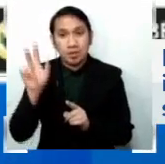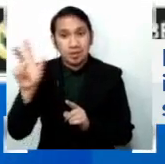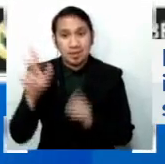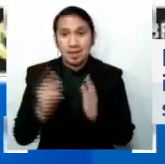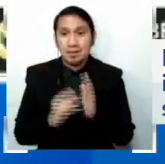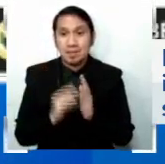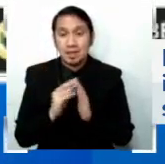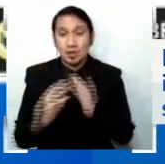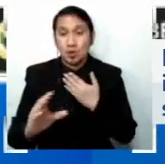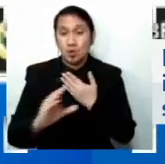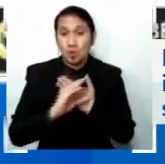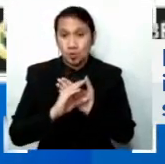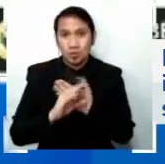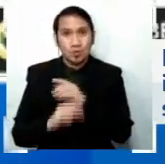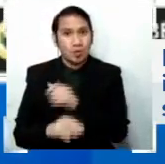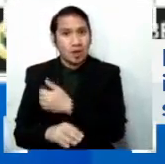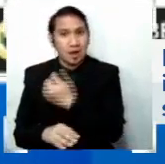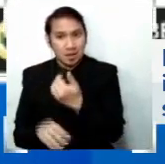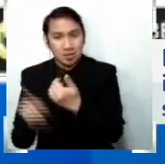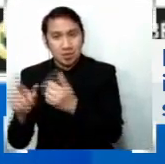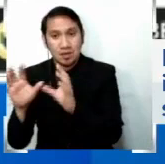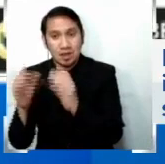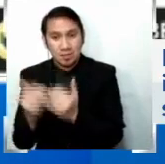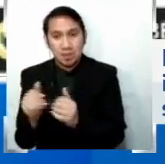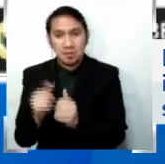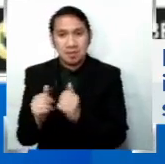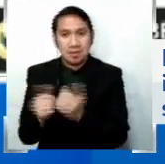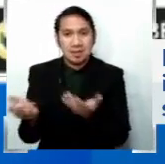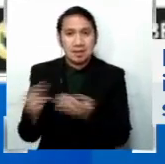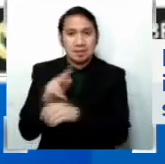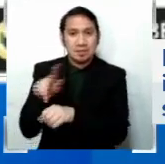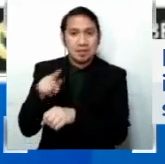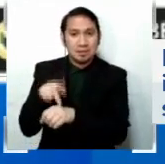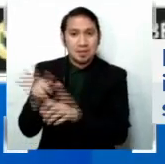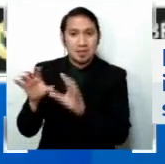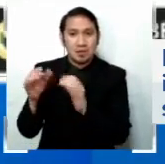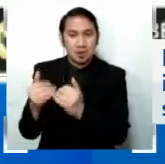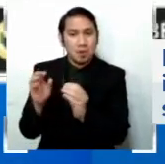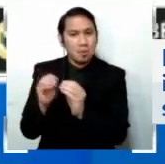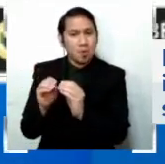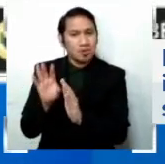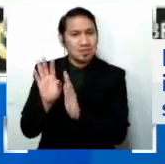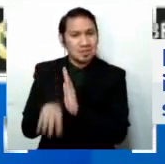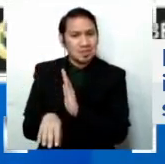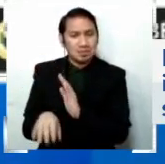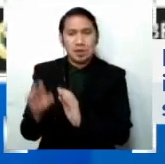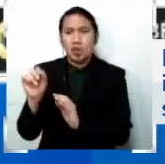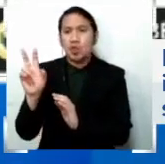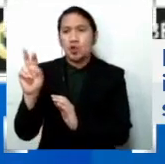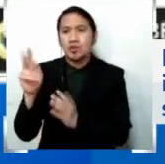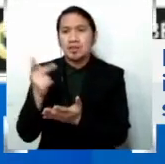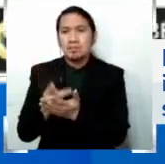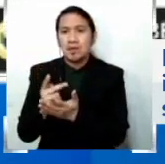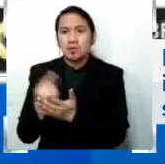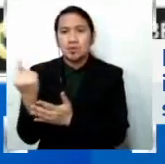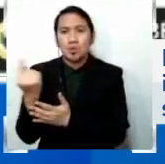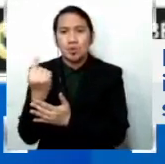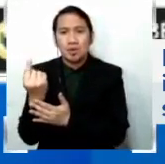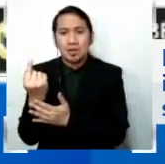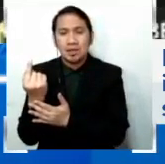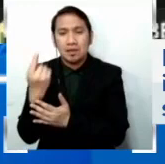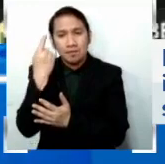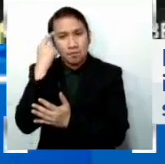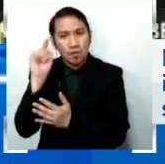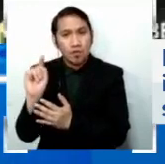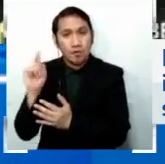ng EMS Components, isang local manufacturer. Mas mura ang benta nila na nasa 13 pesos and 50 centavos para sa unang